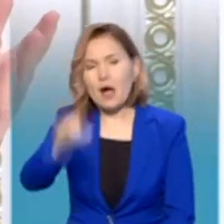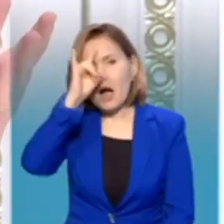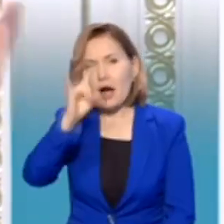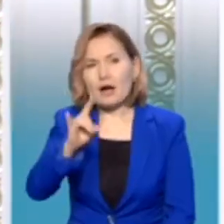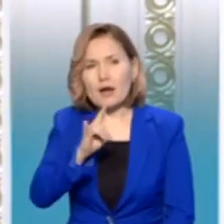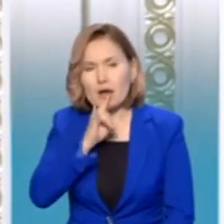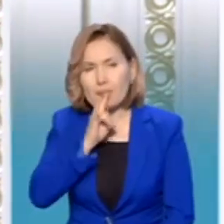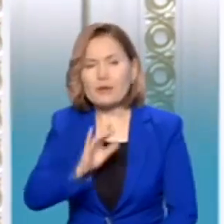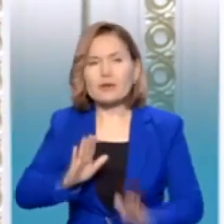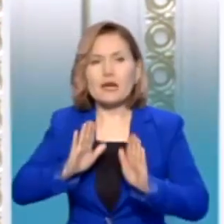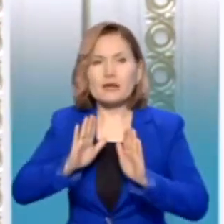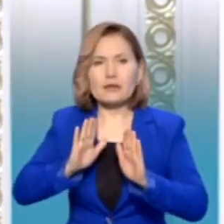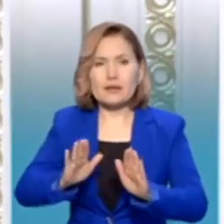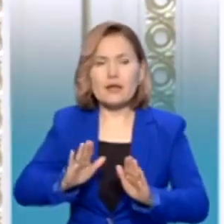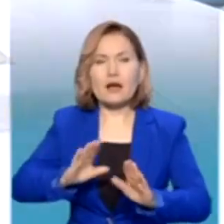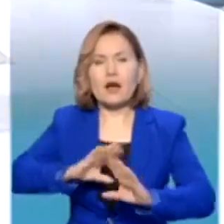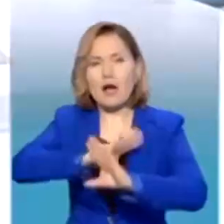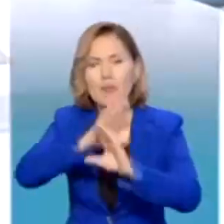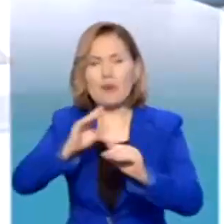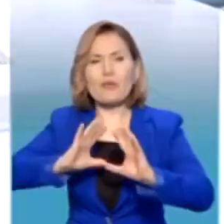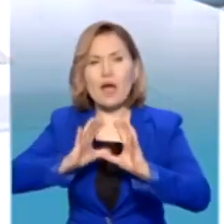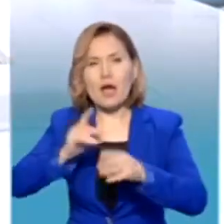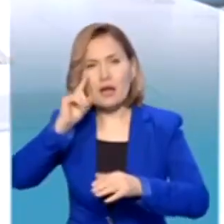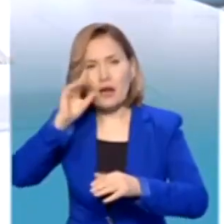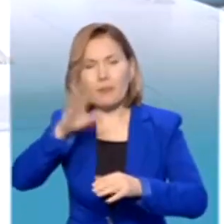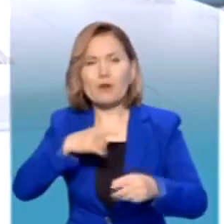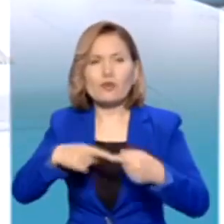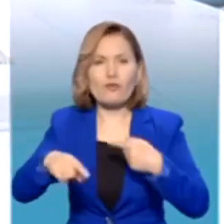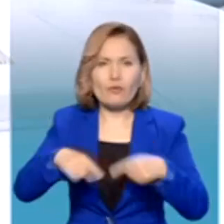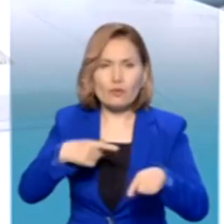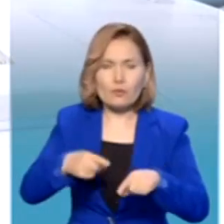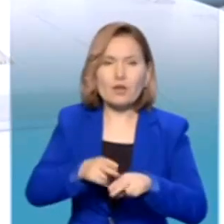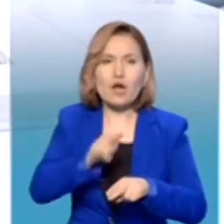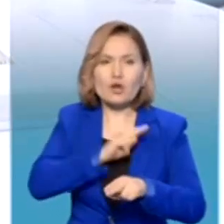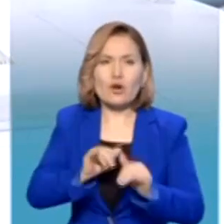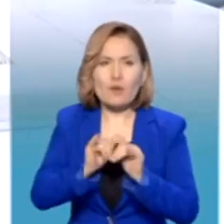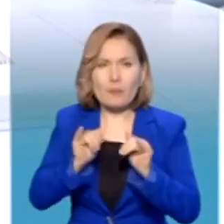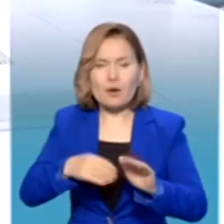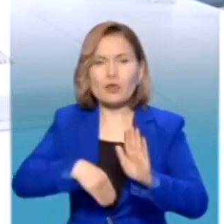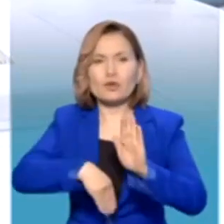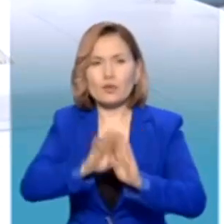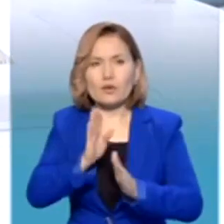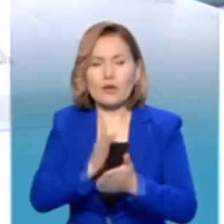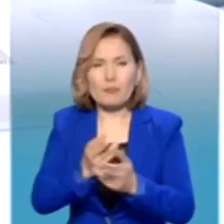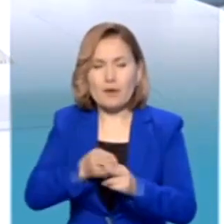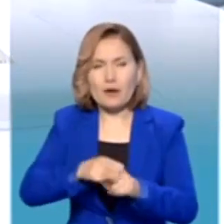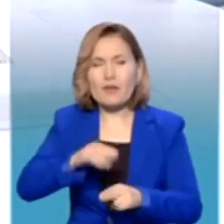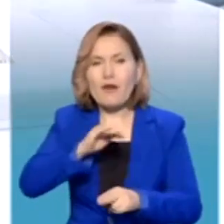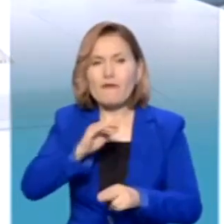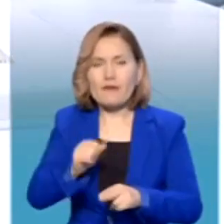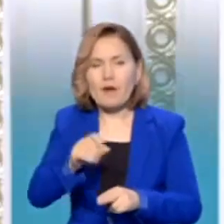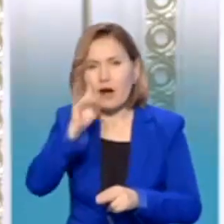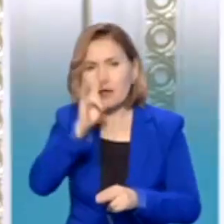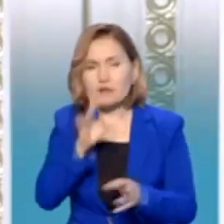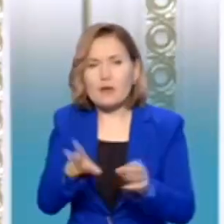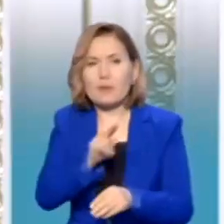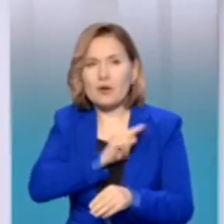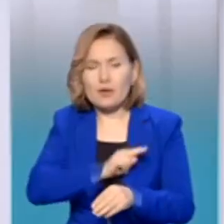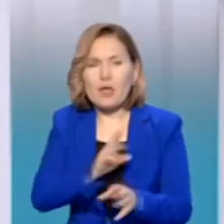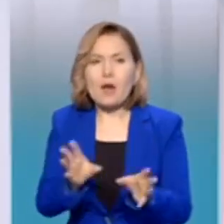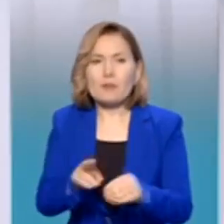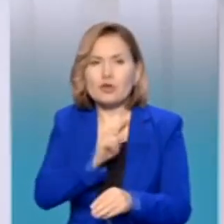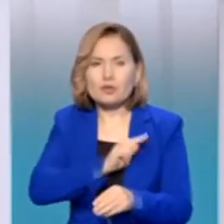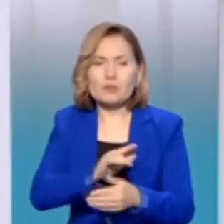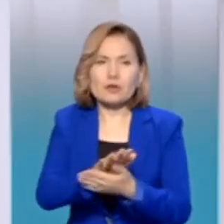Қазақстан тек аймақта ғана емес, әлемдік деңгейдегі өте маңызды елге айналды. Қазақстан FIFA үшін сенімді серіктес. Біз бірге жұмыс